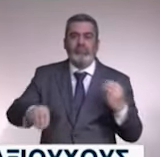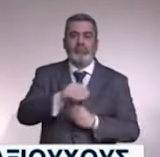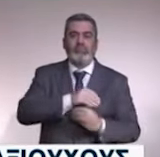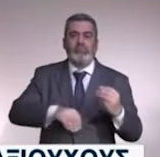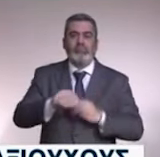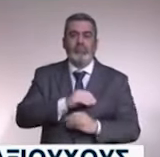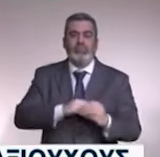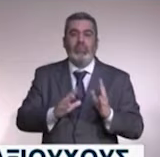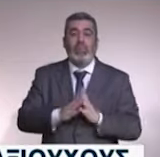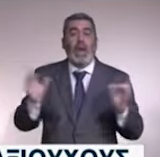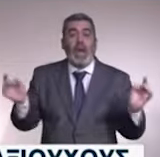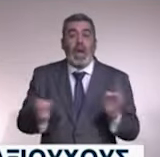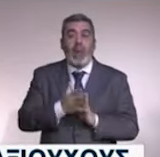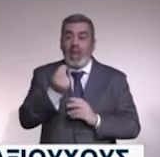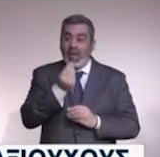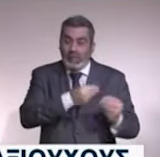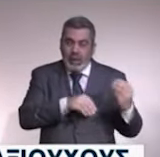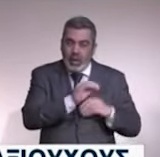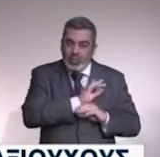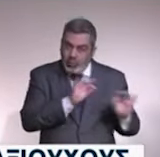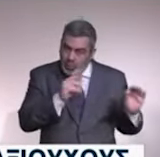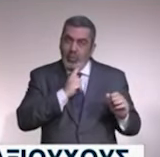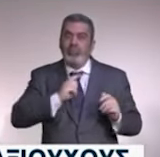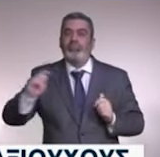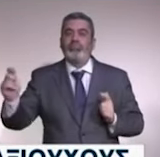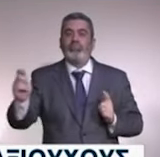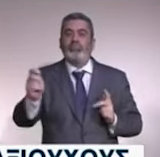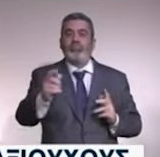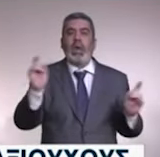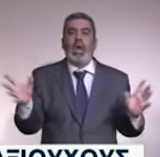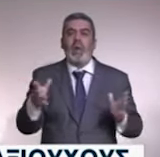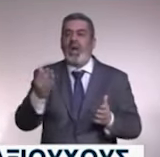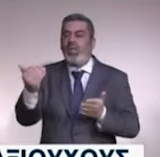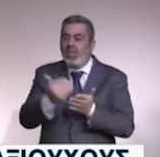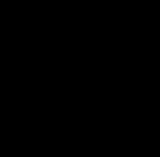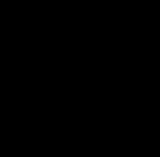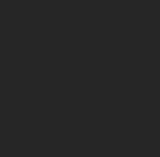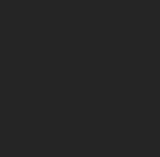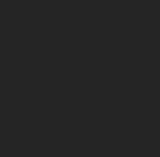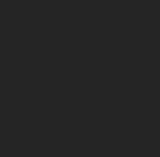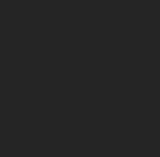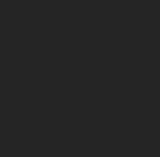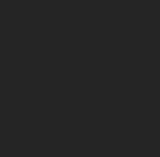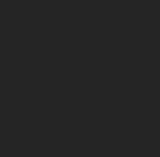χώρος, θα φροντίζουμε να διορθώνουμε τις όποιες αδικίες.